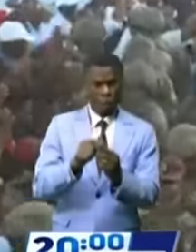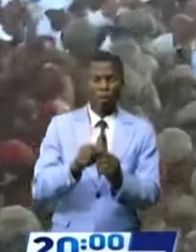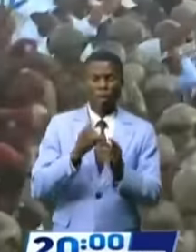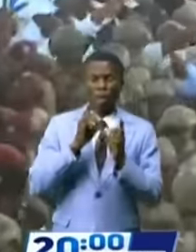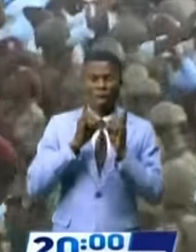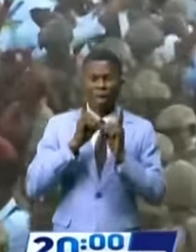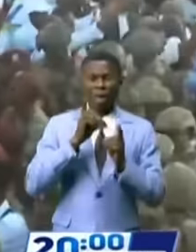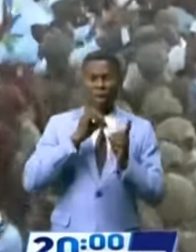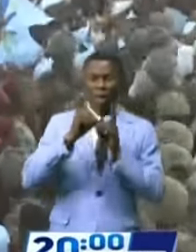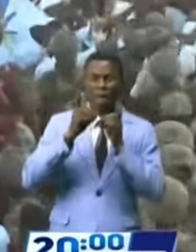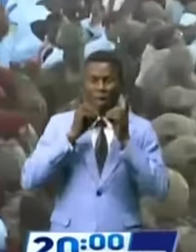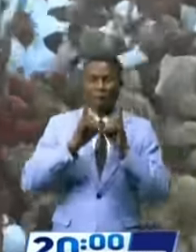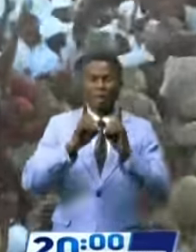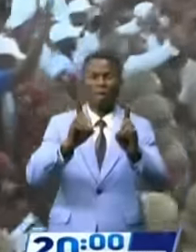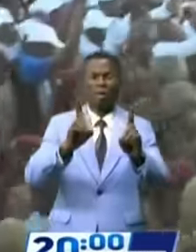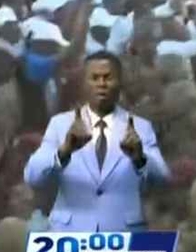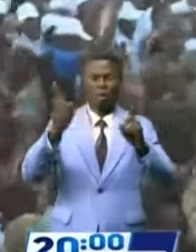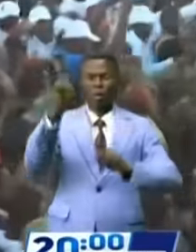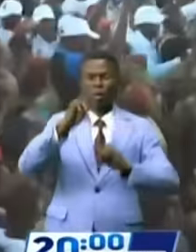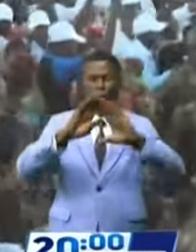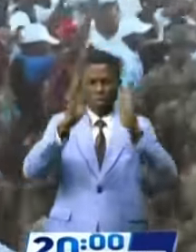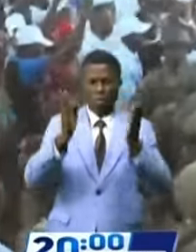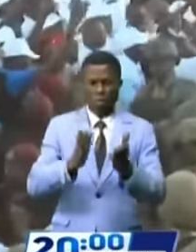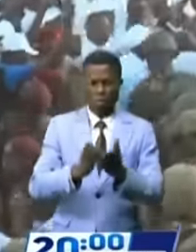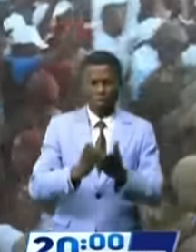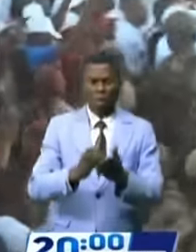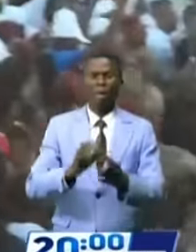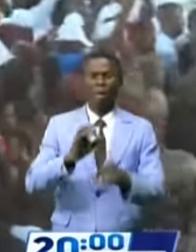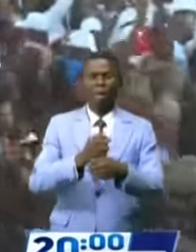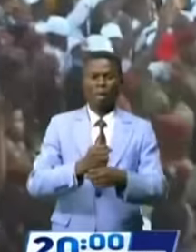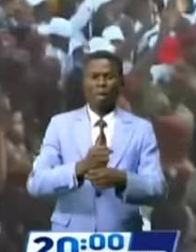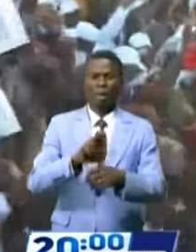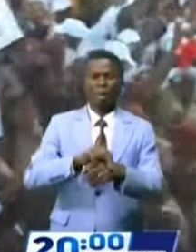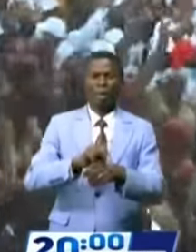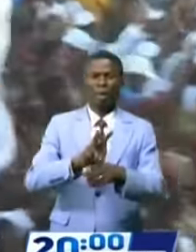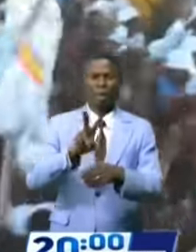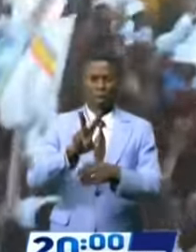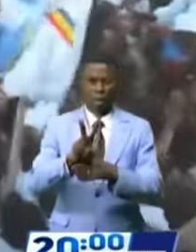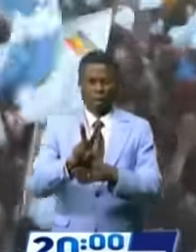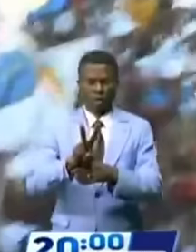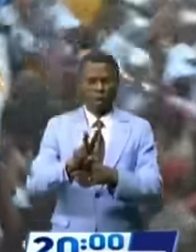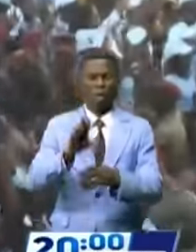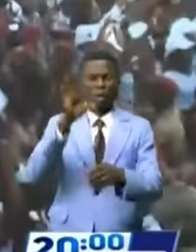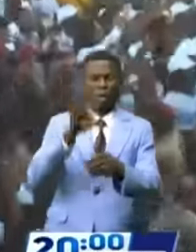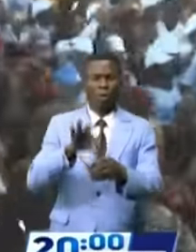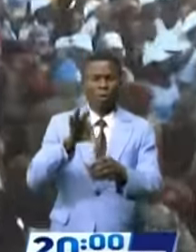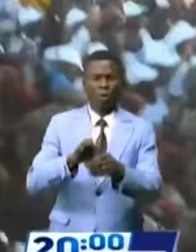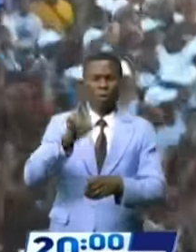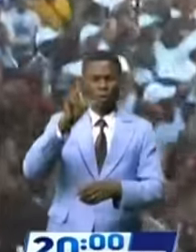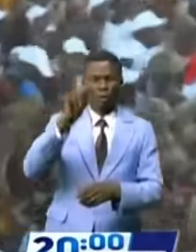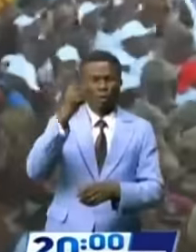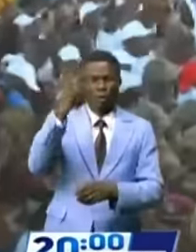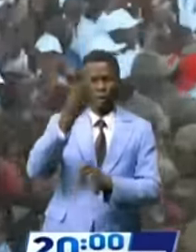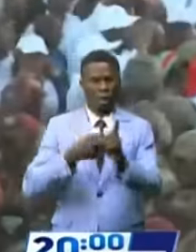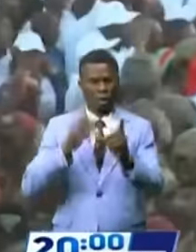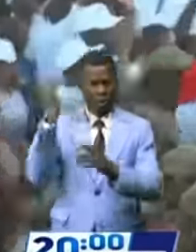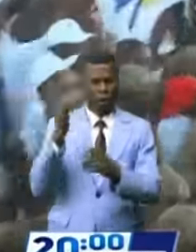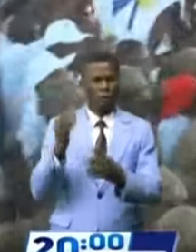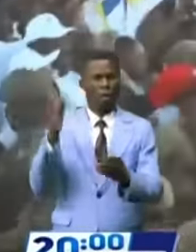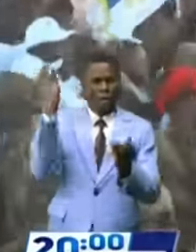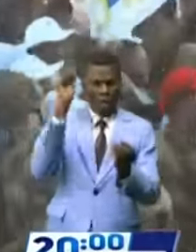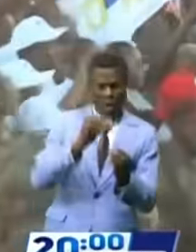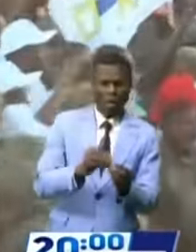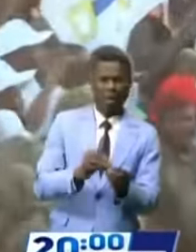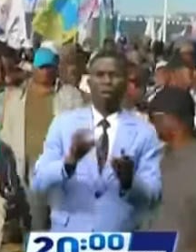meeting, la population a pris rendez-vous avec son candidat numéro 20 pour le 20 décembre prochain, afin de lui renouveler